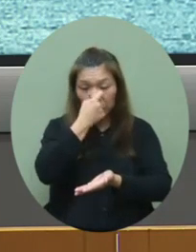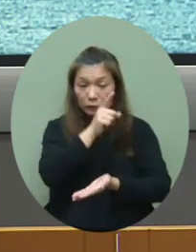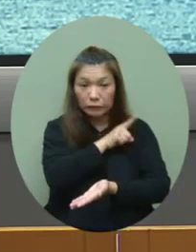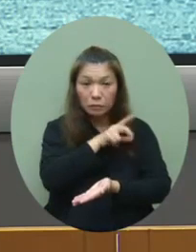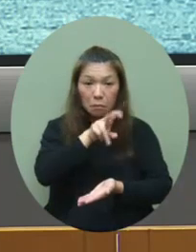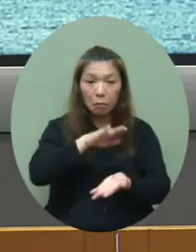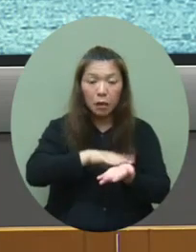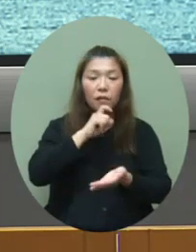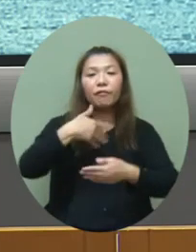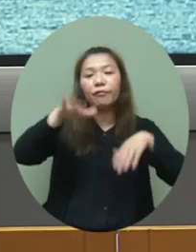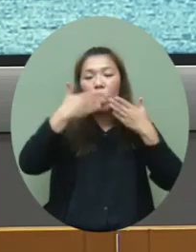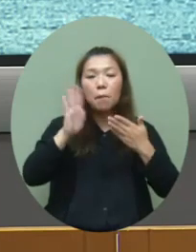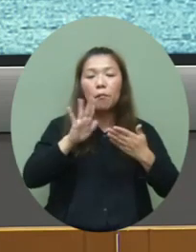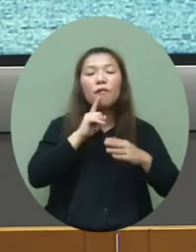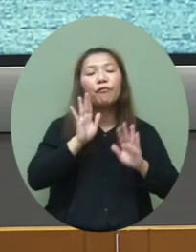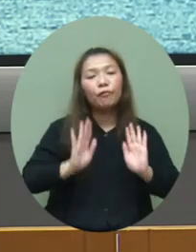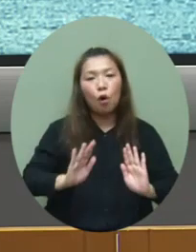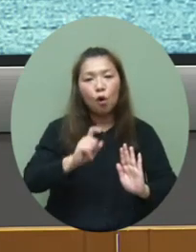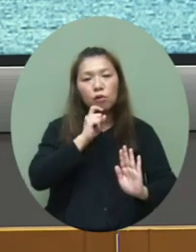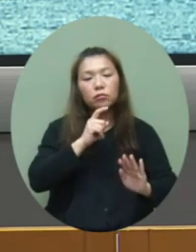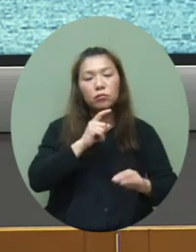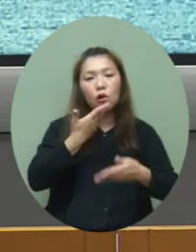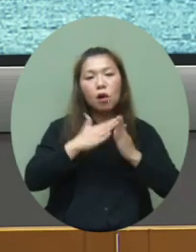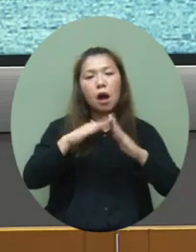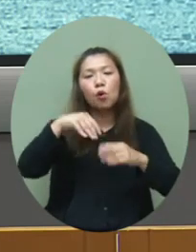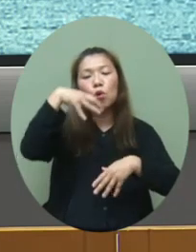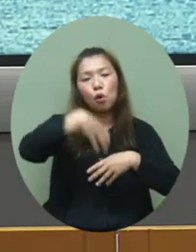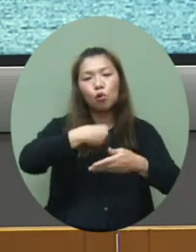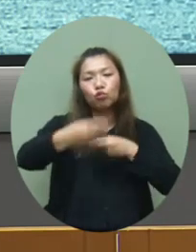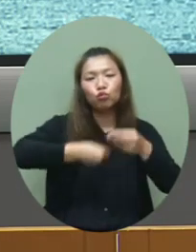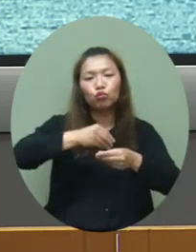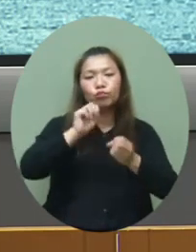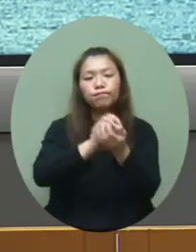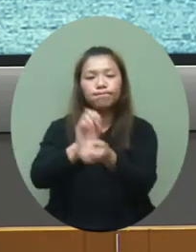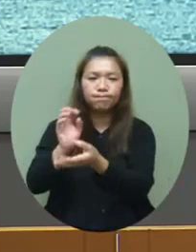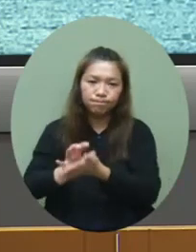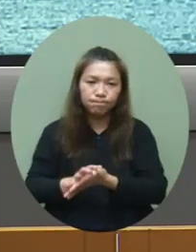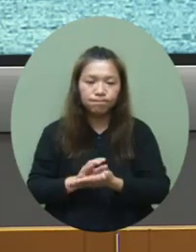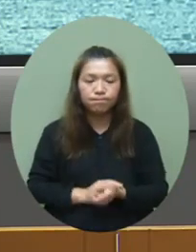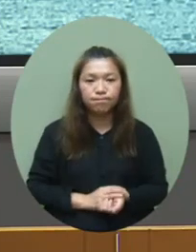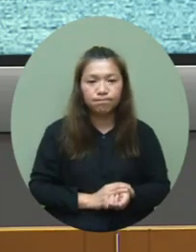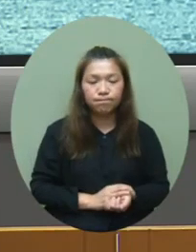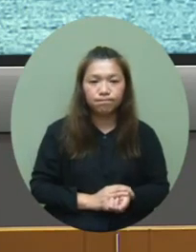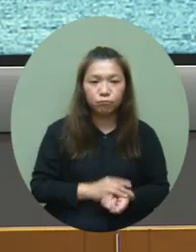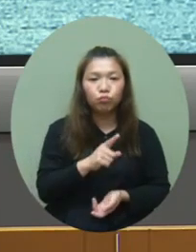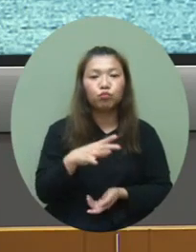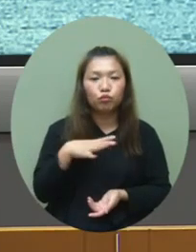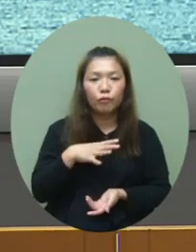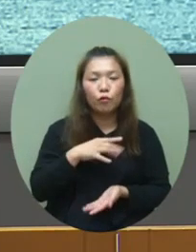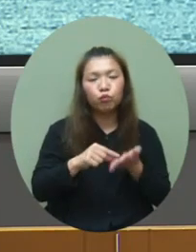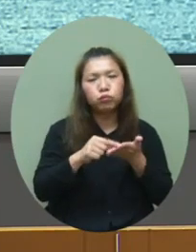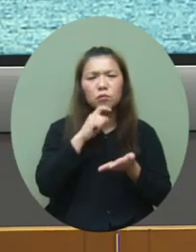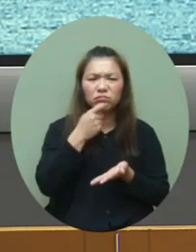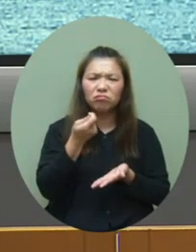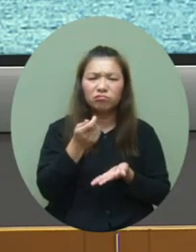陽性嘅話，佢就唔好翻學，就防止咗喺社即係喺學校入邊有個大型嘅爆發啦。咁就嗰個情況就同院舍有